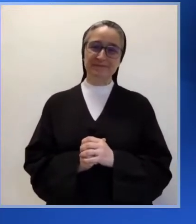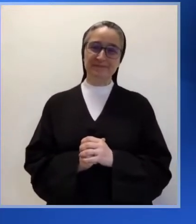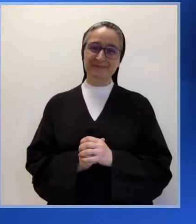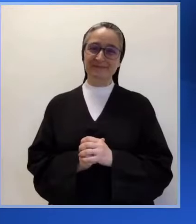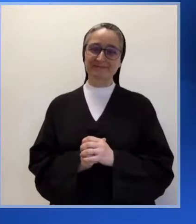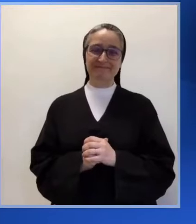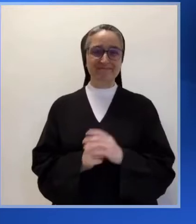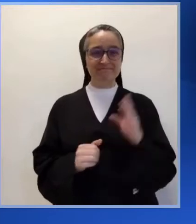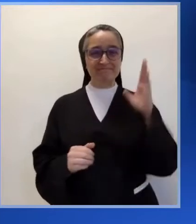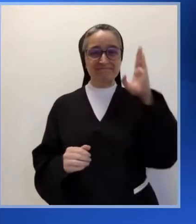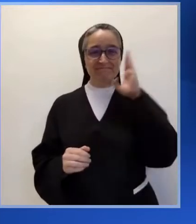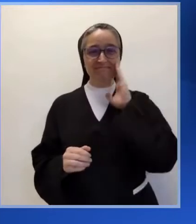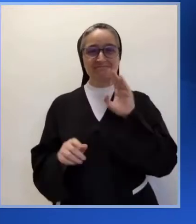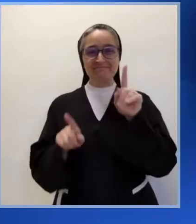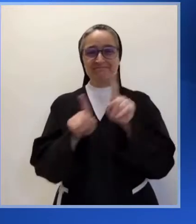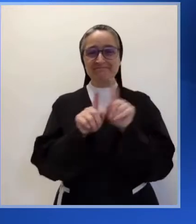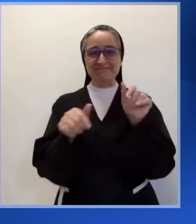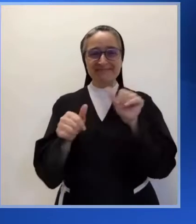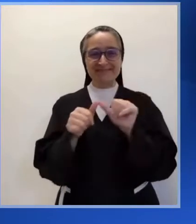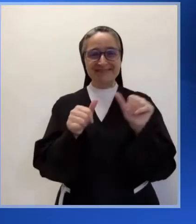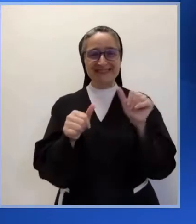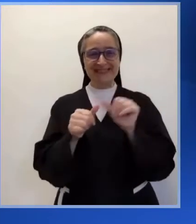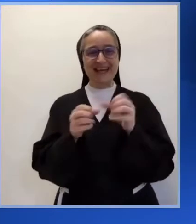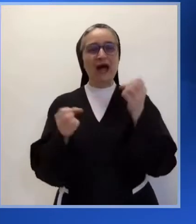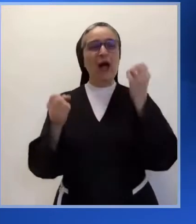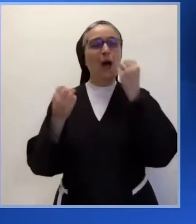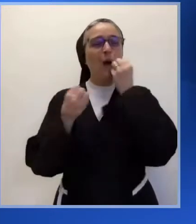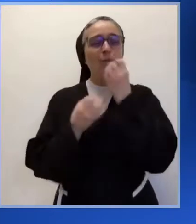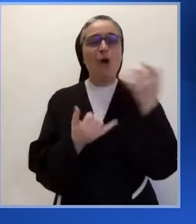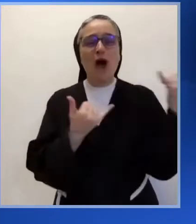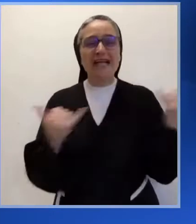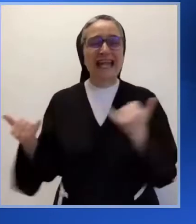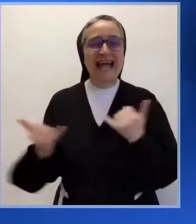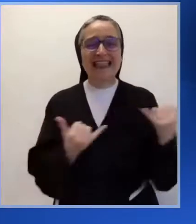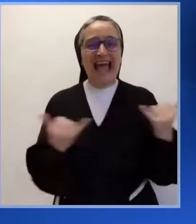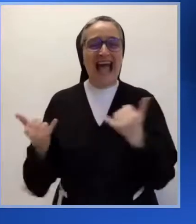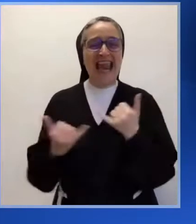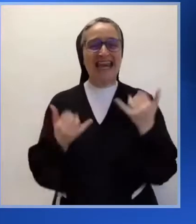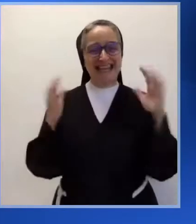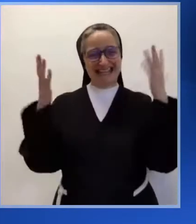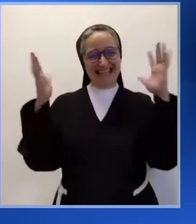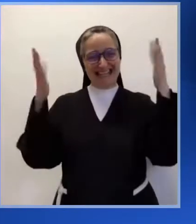Cari fratelli e sorelle, buon Natale.